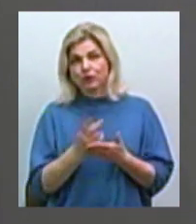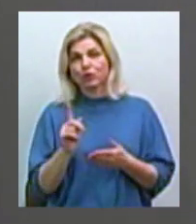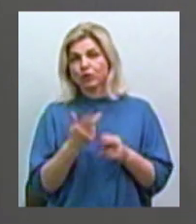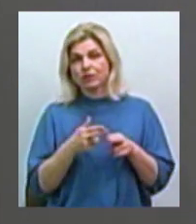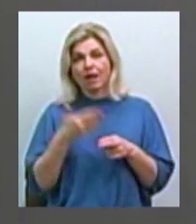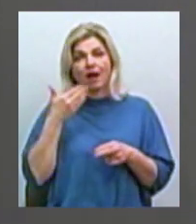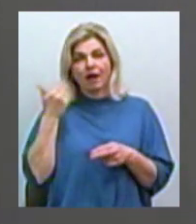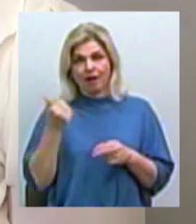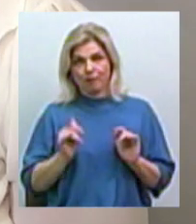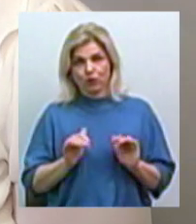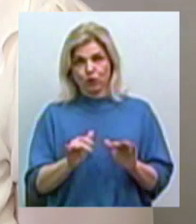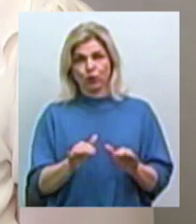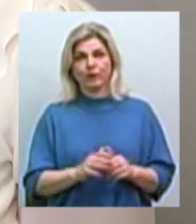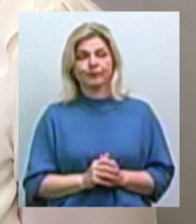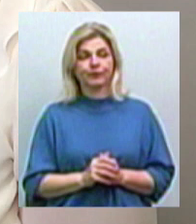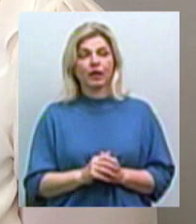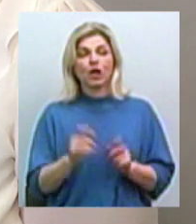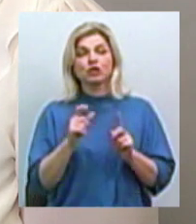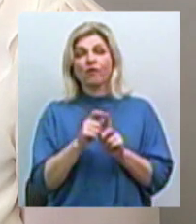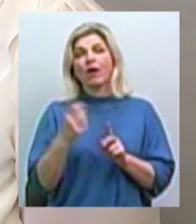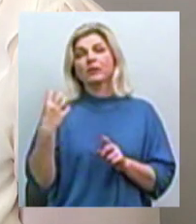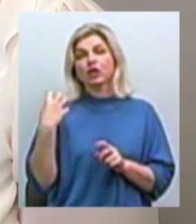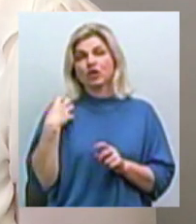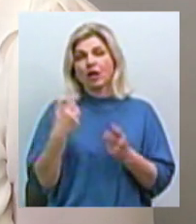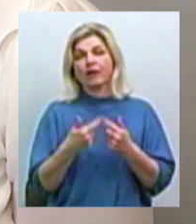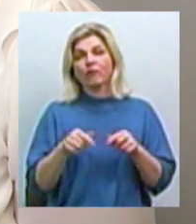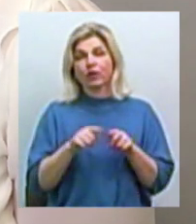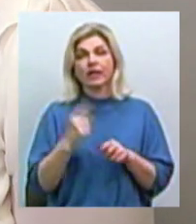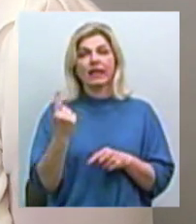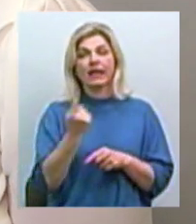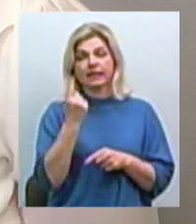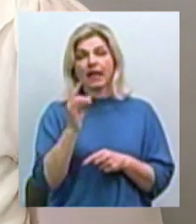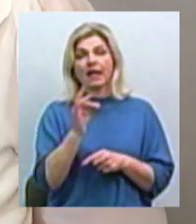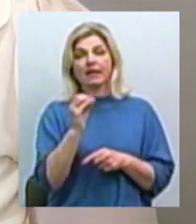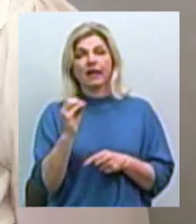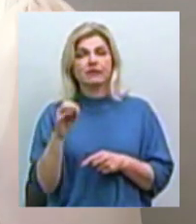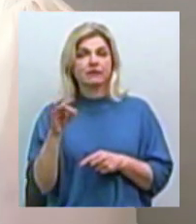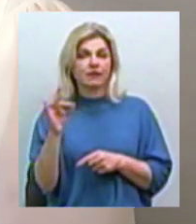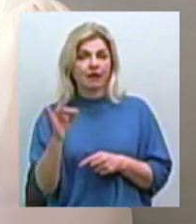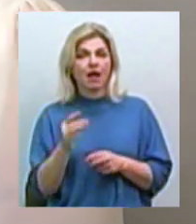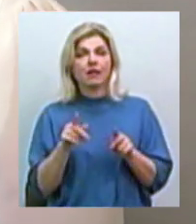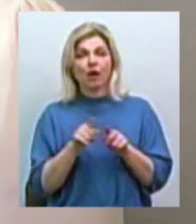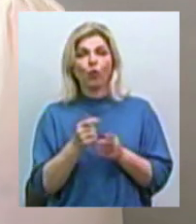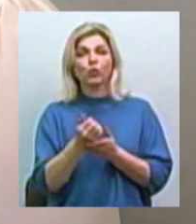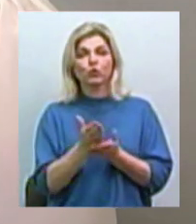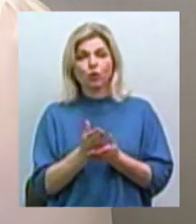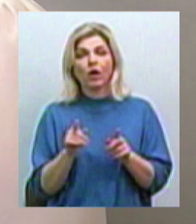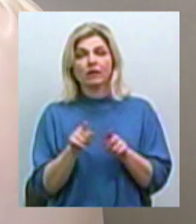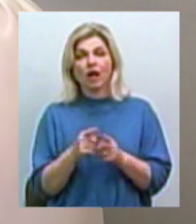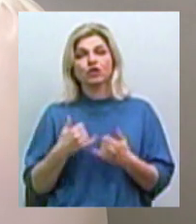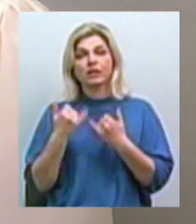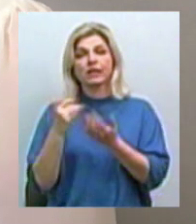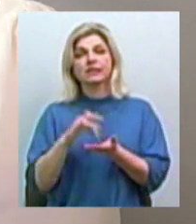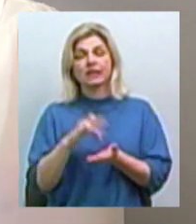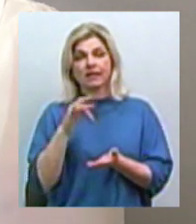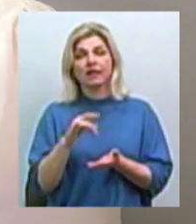легка процедура. За словами начальниці відділу по роботі з єдиним державним демографічним реєстром Оксани Жибрової, таку послугу також надають у Центрі